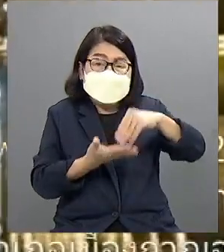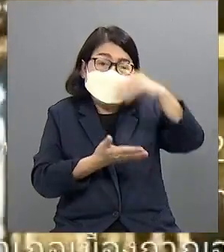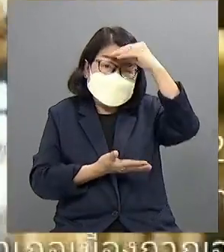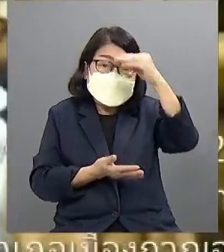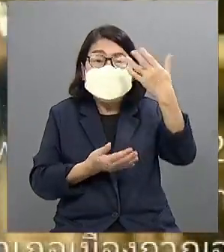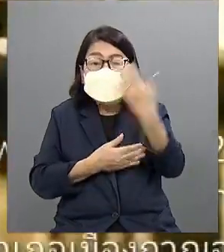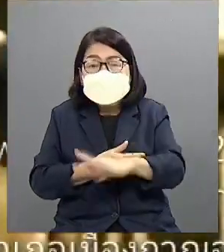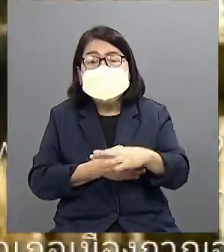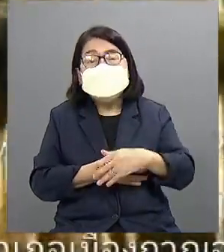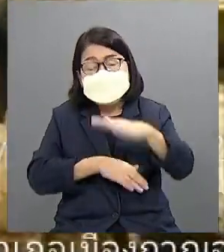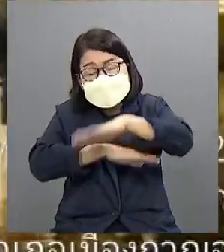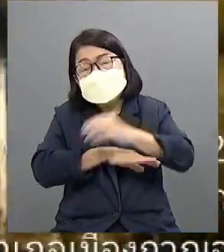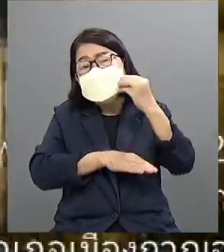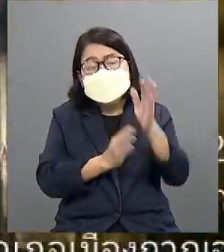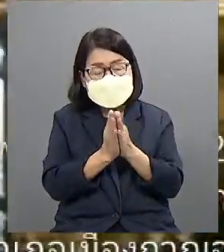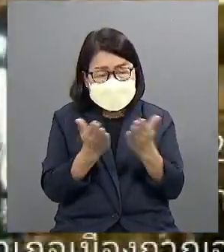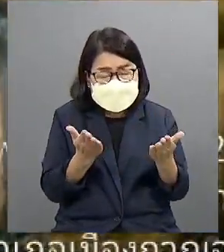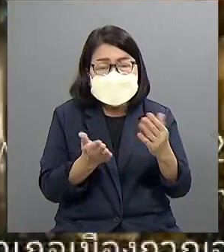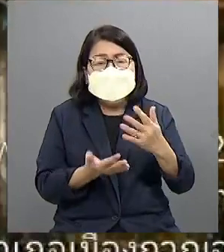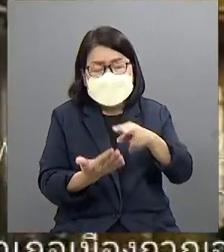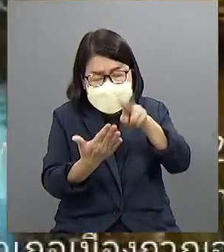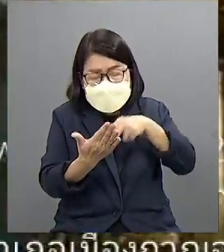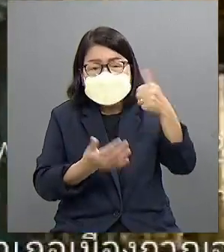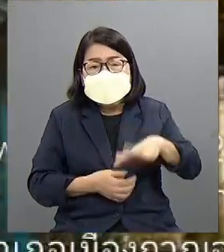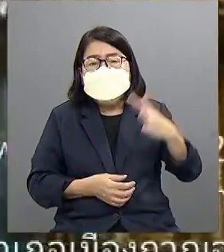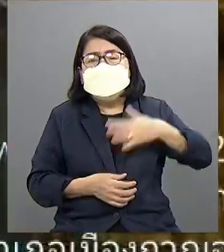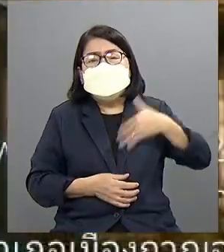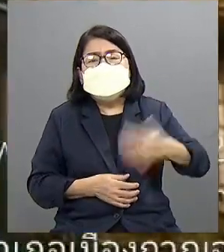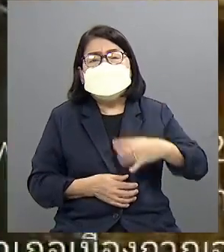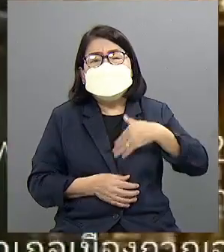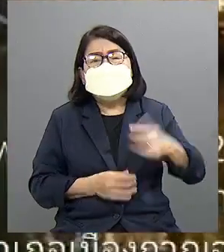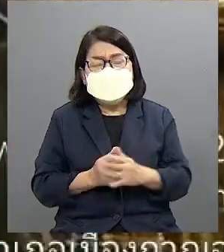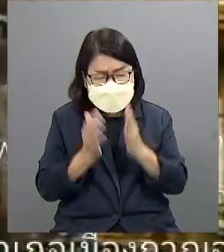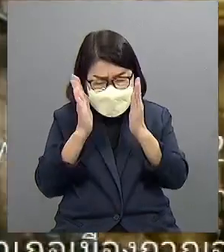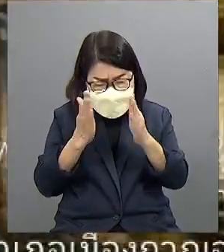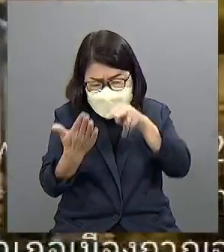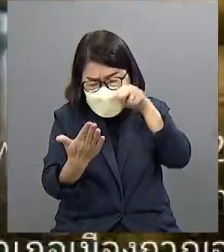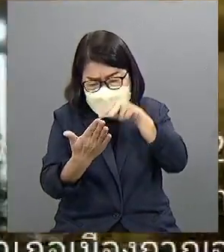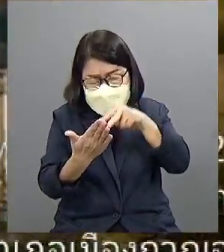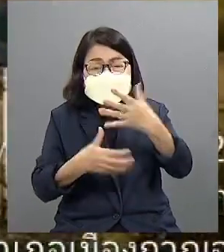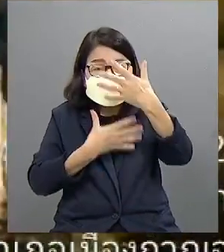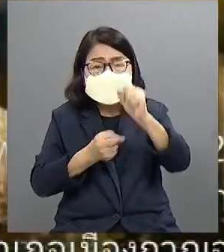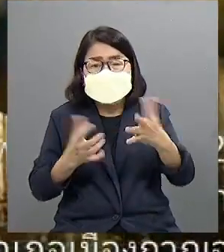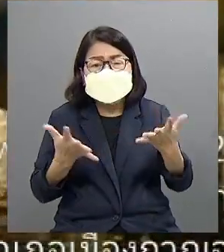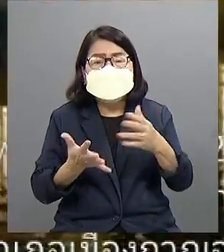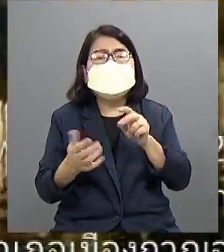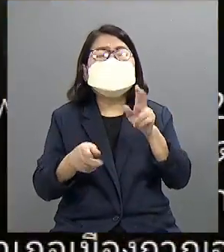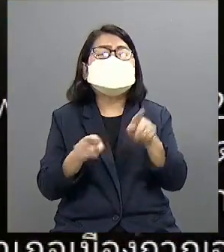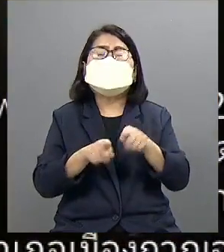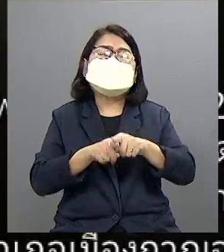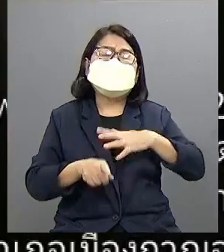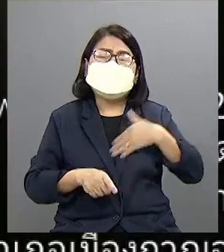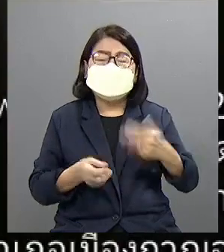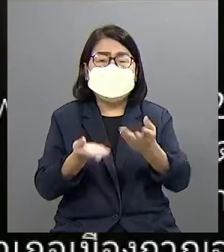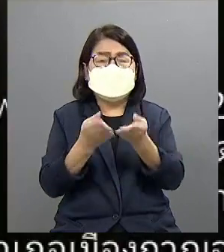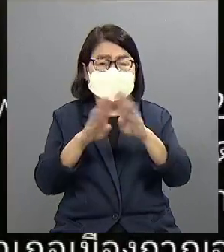ยเสียงมันก็ดังค่ะแล้วก็ทำให้ไม่มีสมาธิรบกวนชีวิตความเป็นอยู่นะคะฟังเสียงชาวบ้านริ